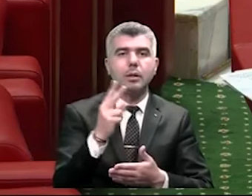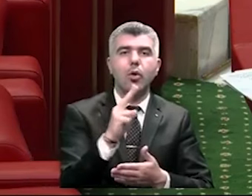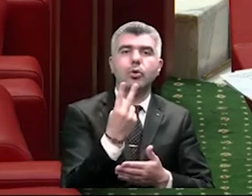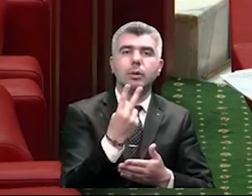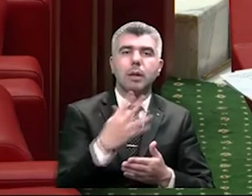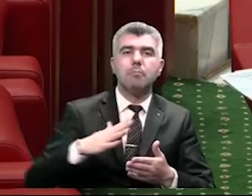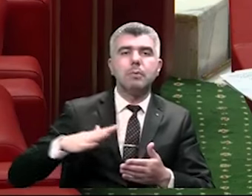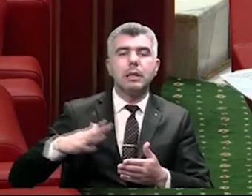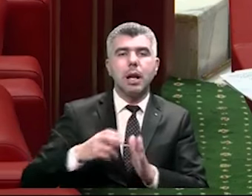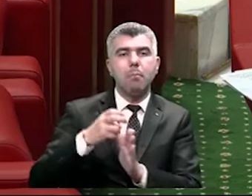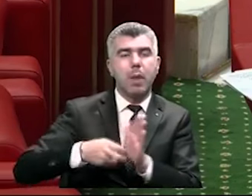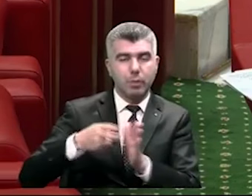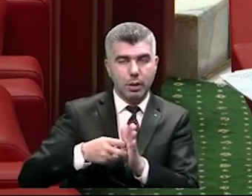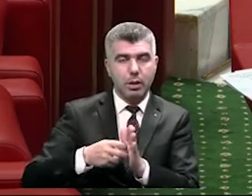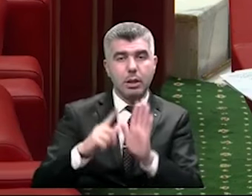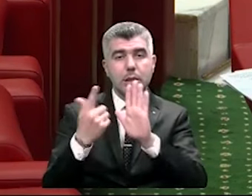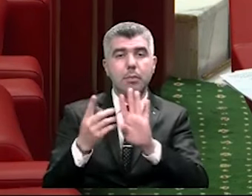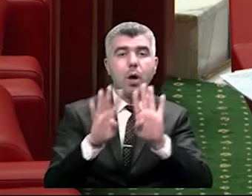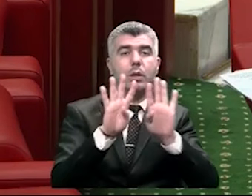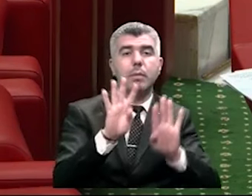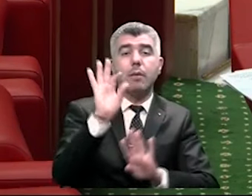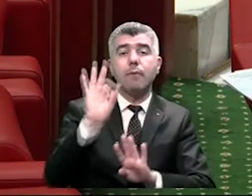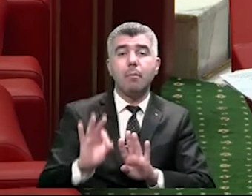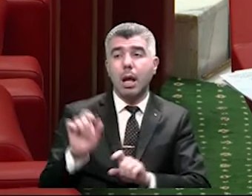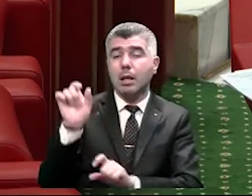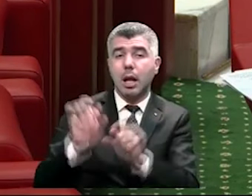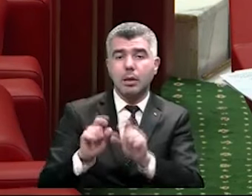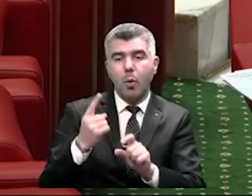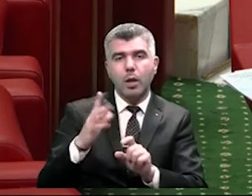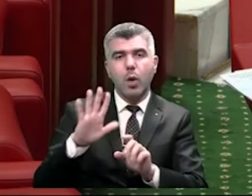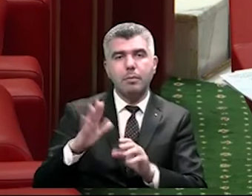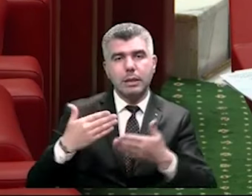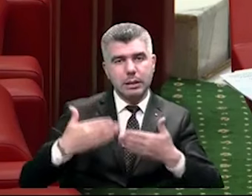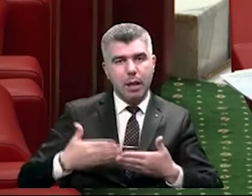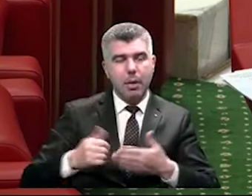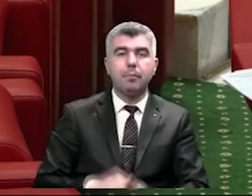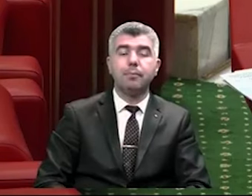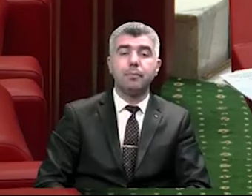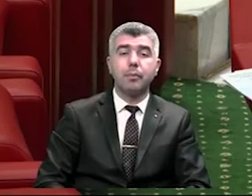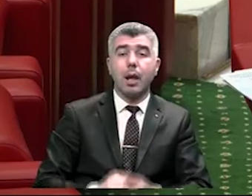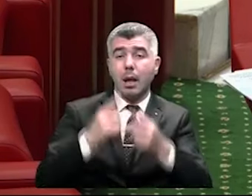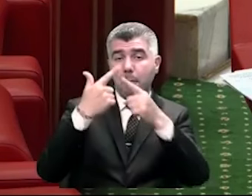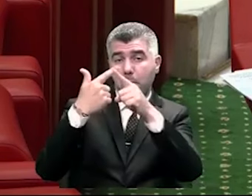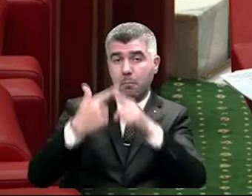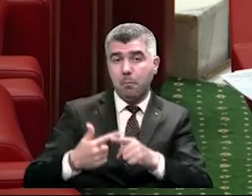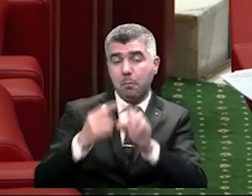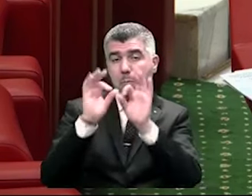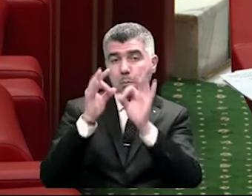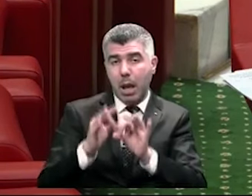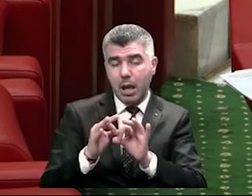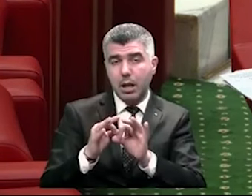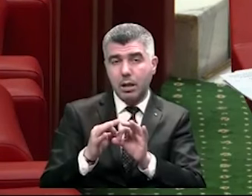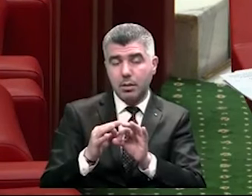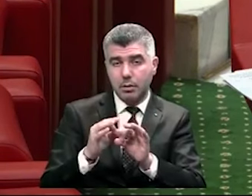الشكاكي 87% من الساكنه الوطنيه عوض 51% حاليا الغلاف المالي ديال المخطط